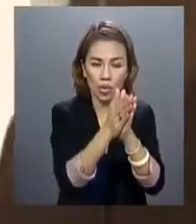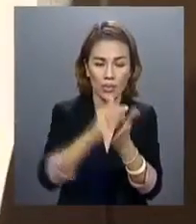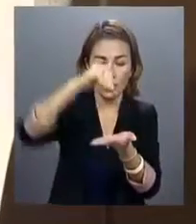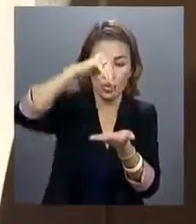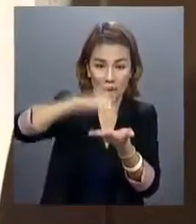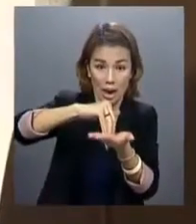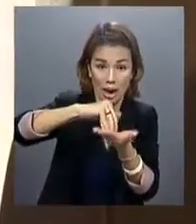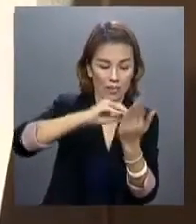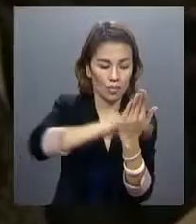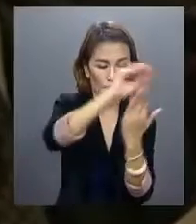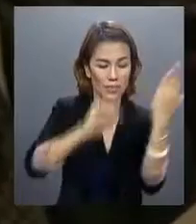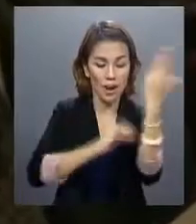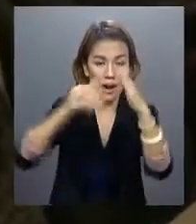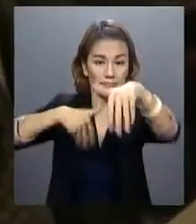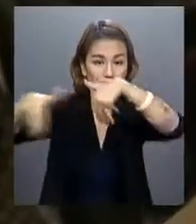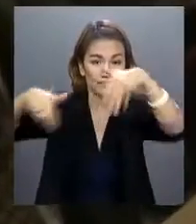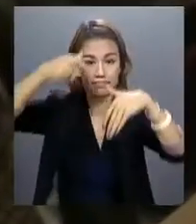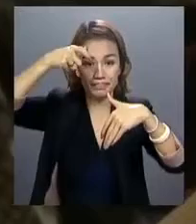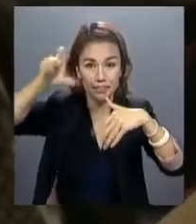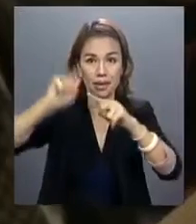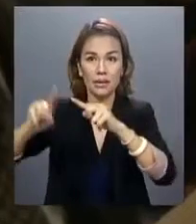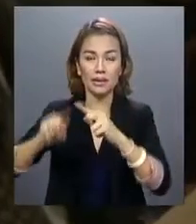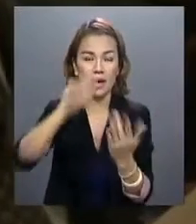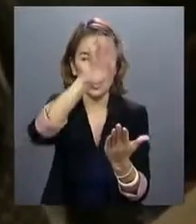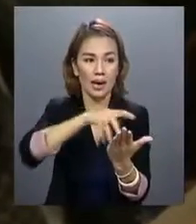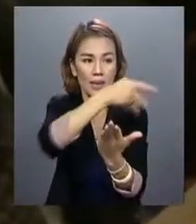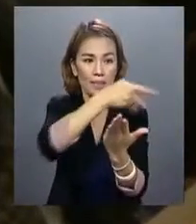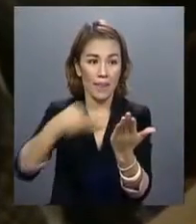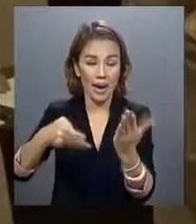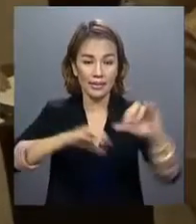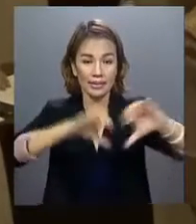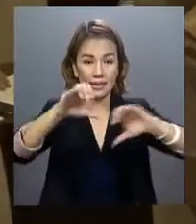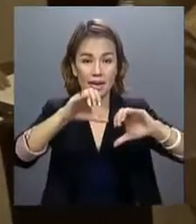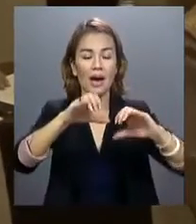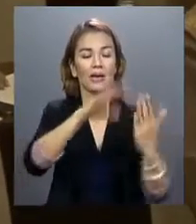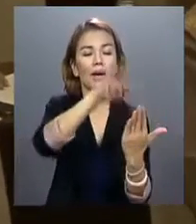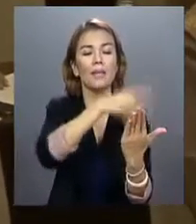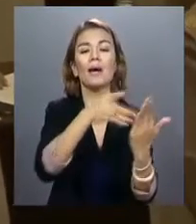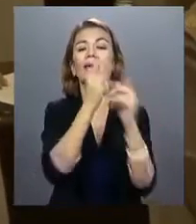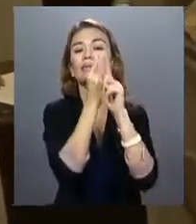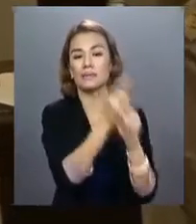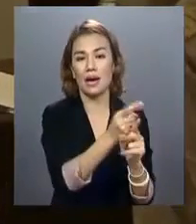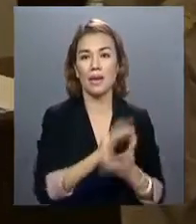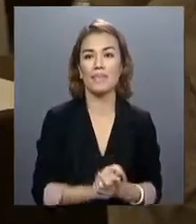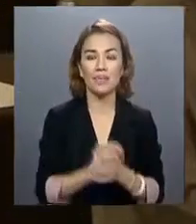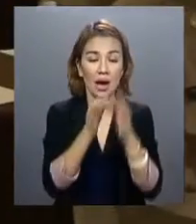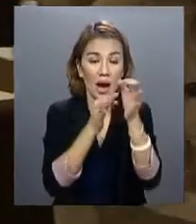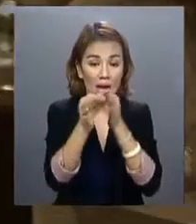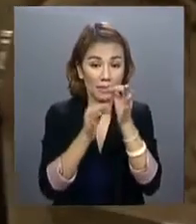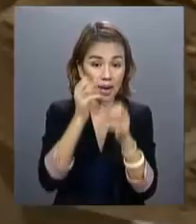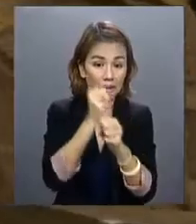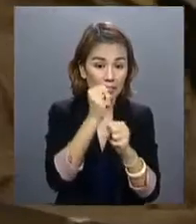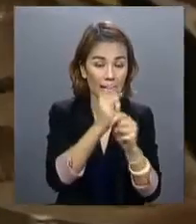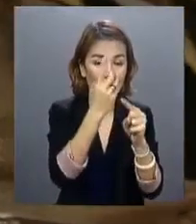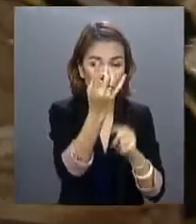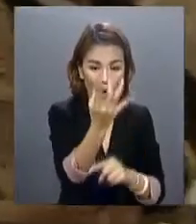คและท้องถิ่นในการดำเนินการตามแผนบริหารราชการตามรถแมพที่วางไว้นะคะตลอดจนการชี้แจงผลแห่งการขับเคลื่อนงานในรอบ